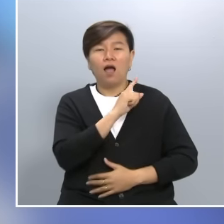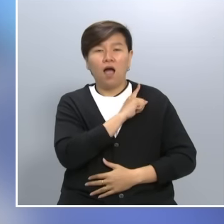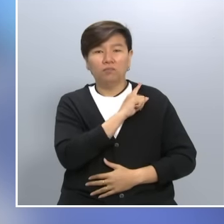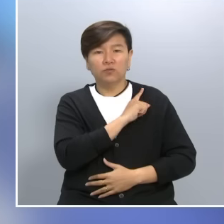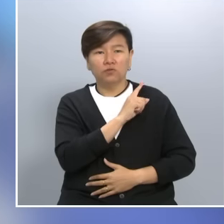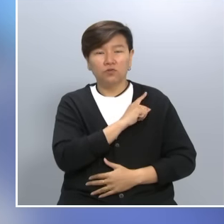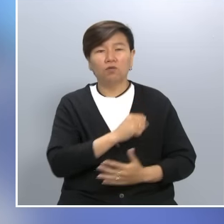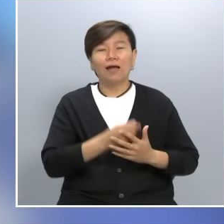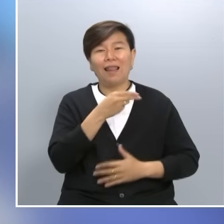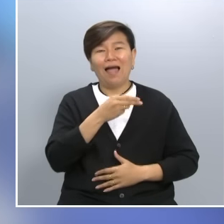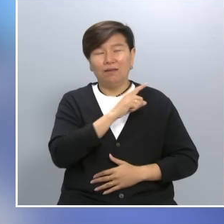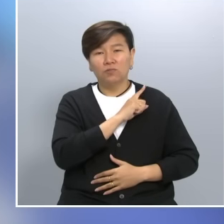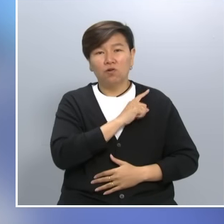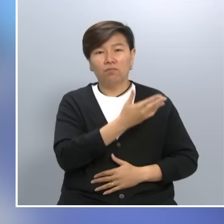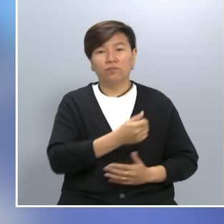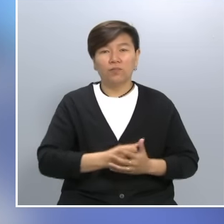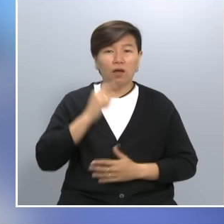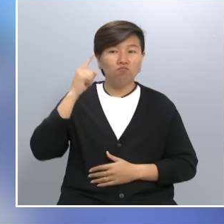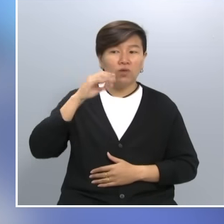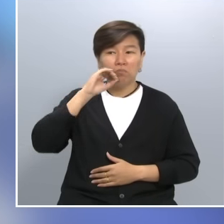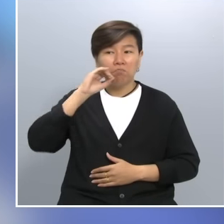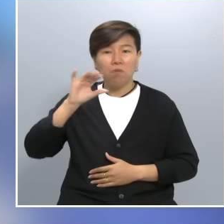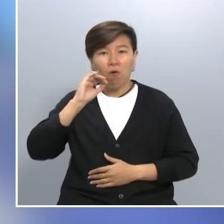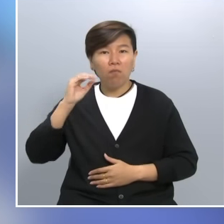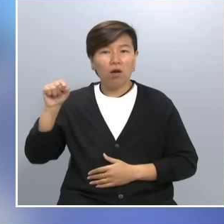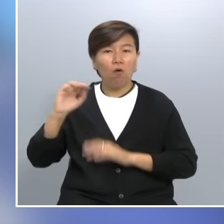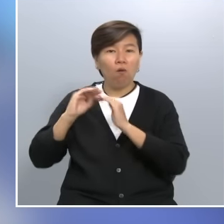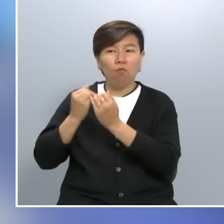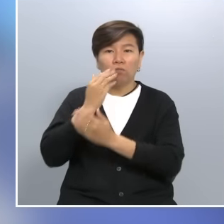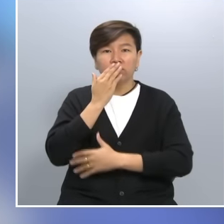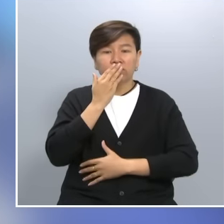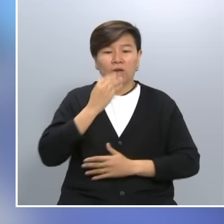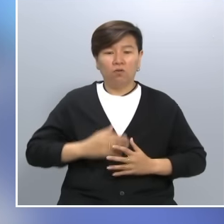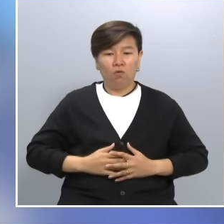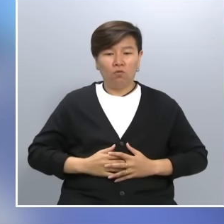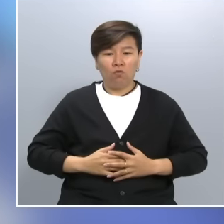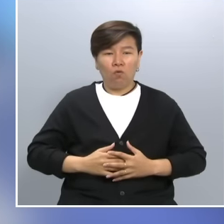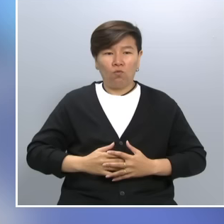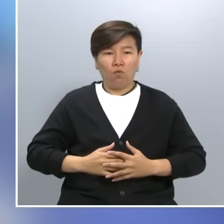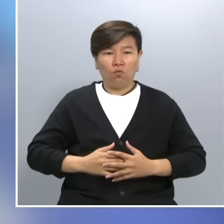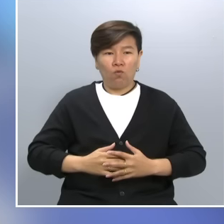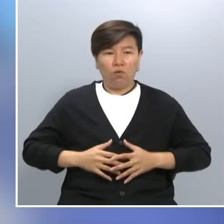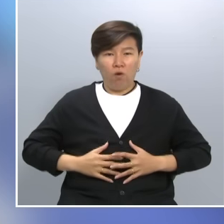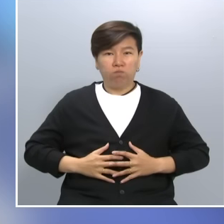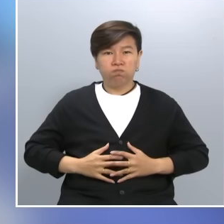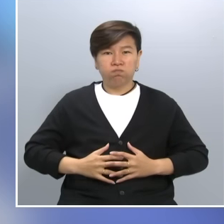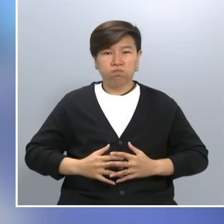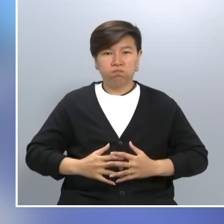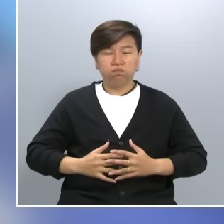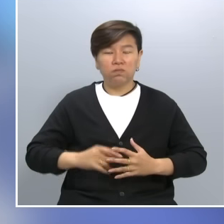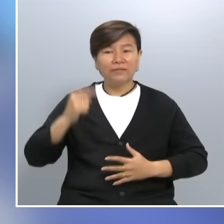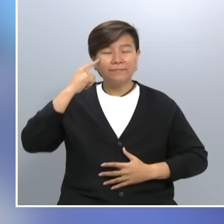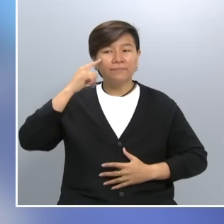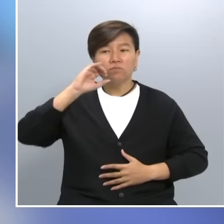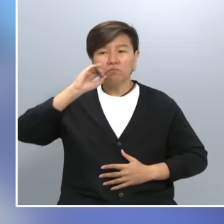อย่างแต่เธอเนี่ยยังไม่กล้าบอกที่บ้านจนอยู่ๆไปท้องก็เริ่มโตขึ้นโตขึ้นก็เลยตัดสินใจบอกพ่อ